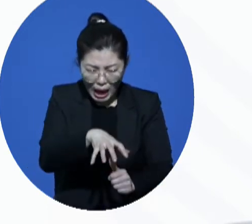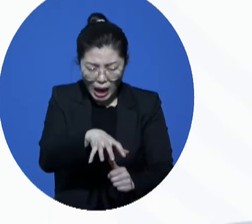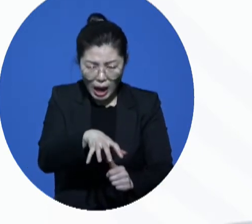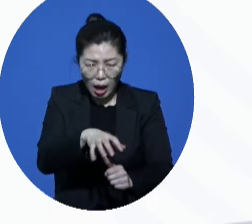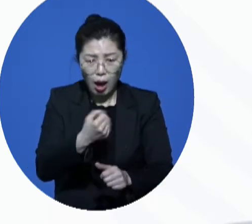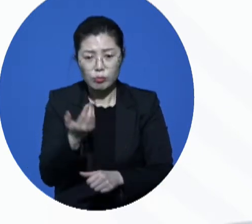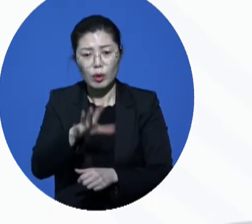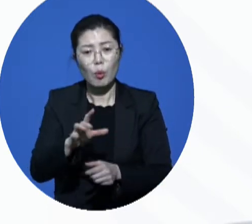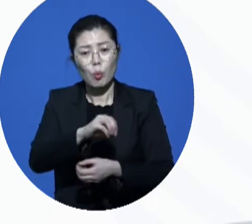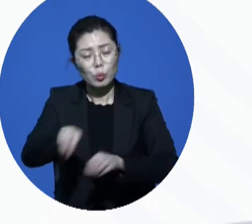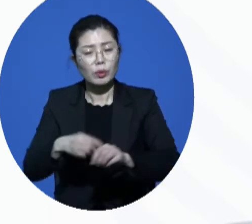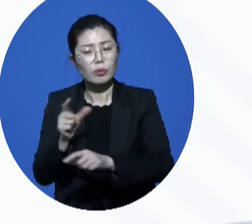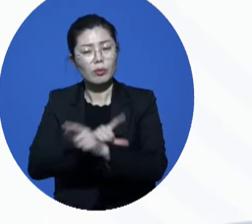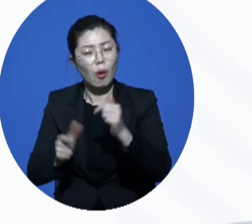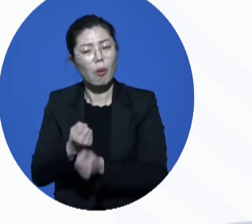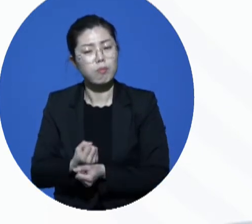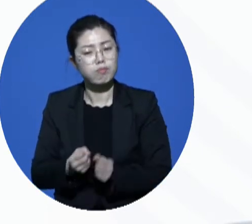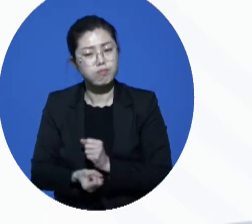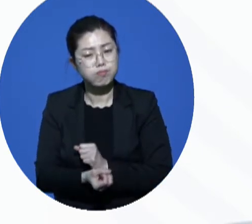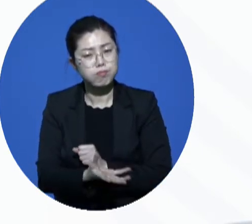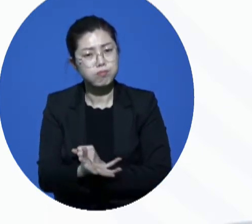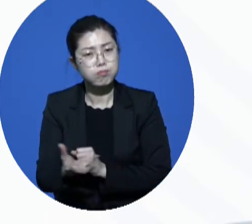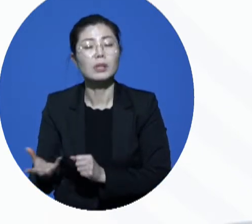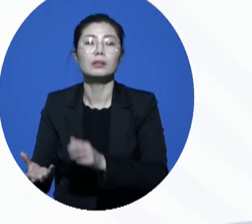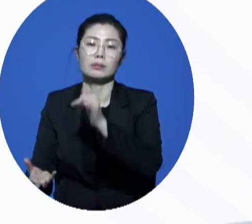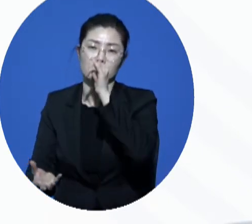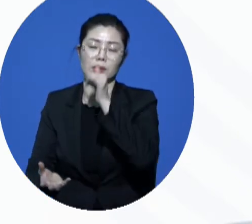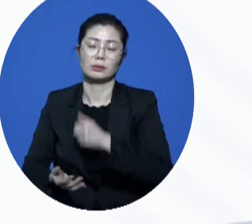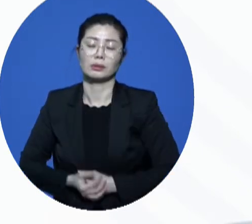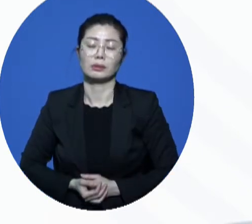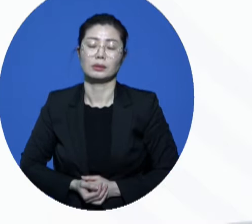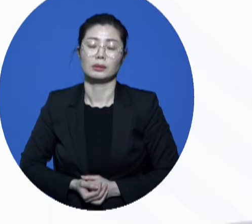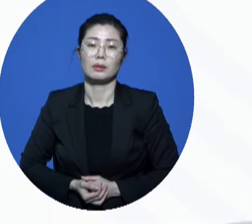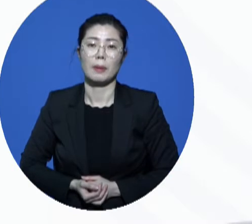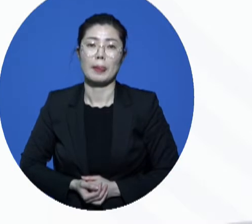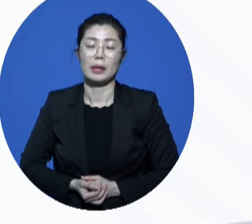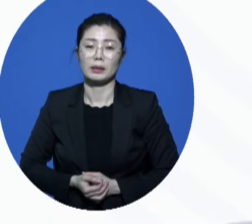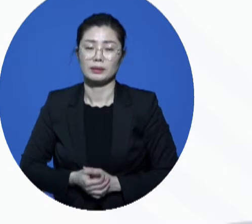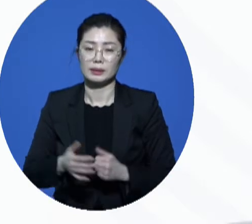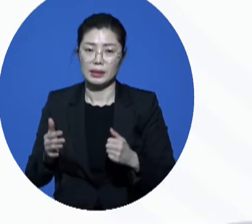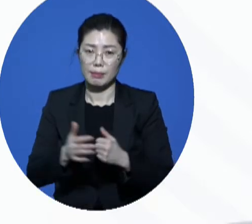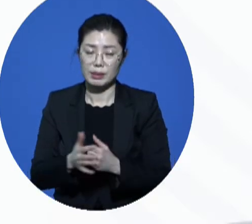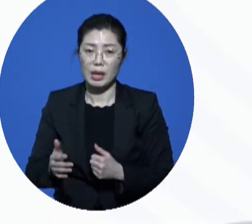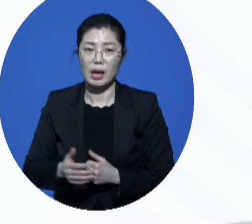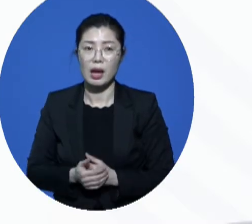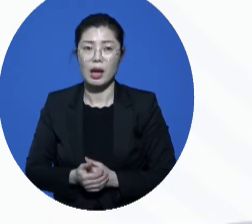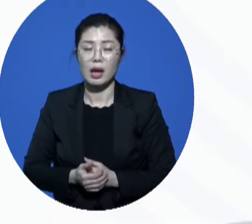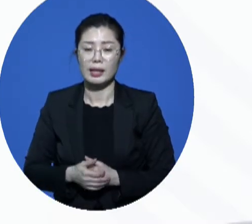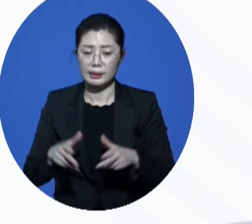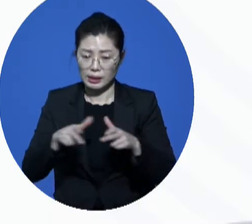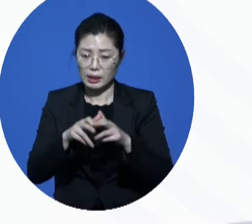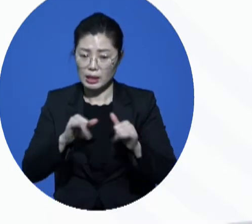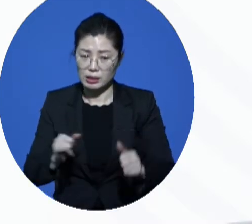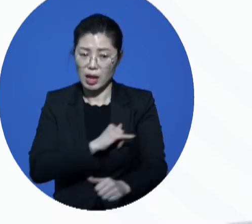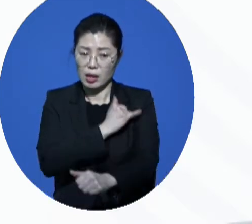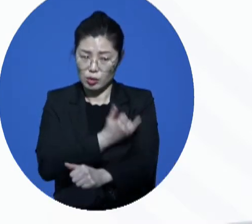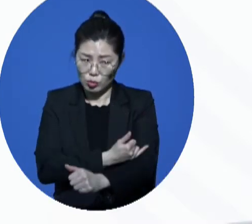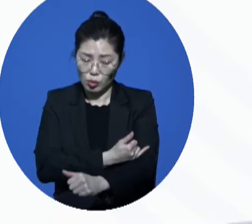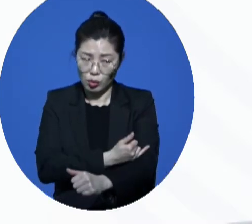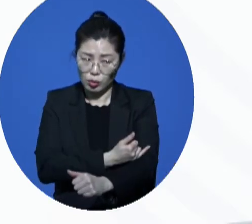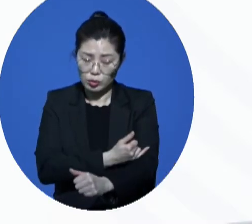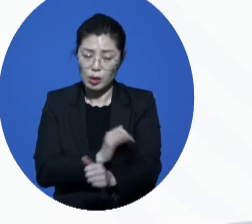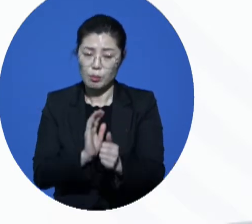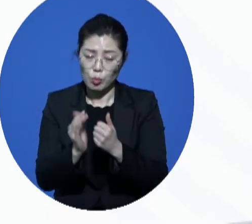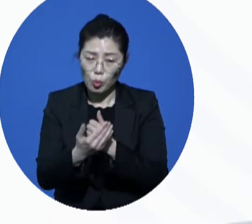효과를 볼 수 있었습니다. 효과가 아니죠. 그런 문제들이 발견됐었습니다. 그래서 코로나 K 방역이 장애인의 인권을 보장하기